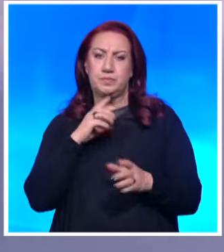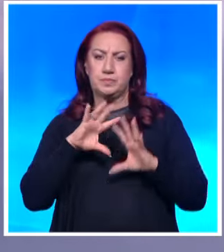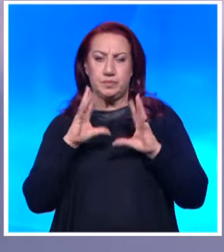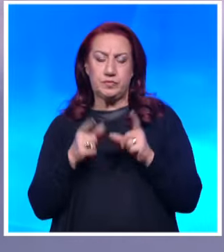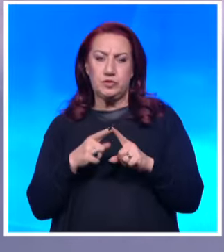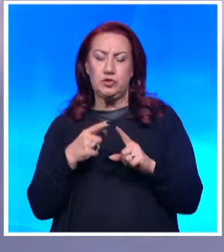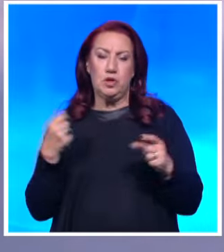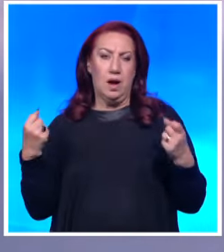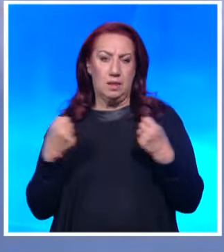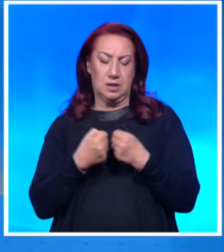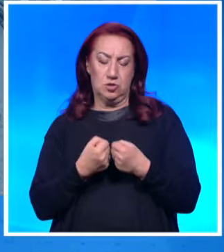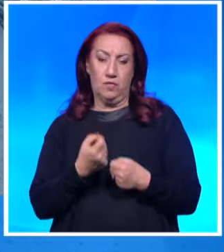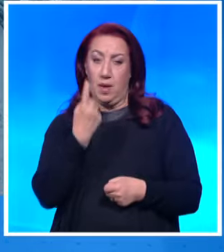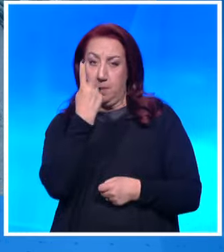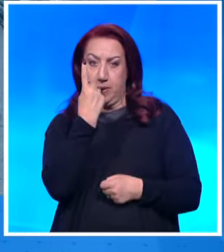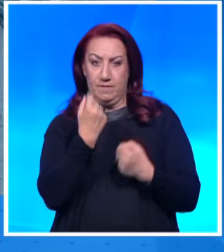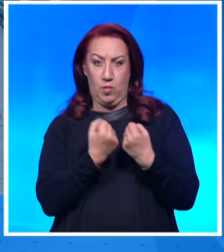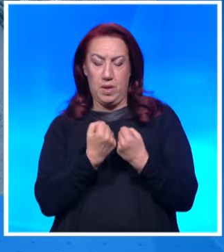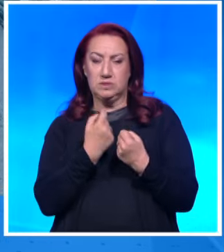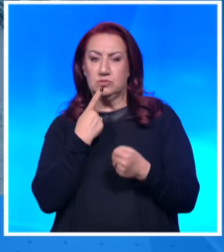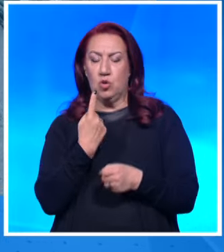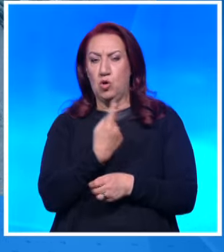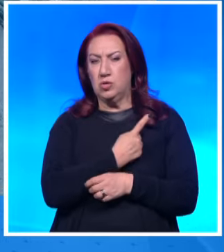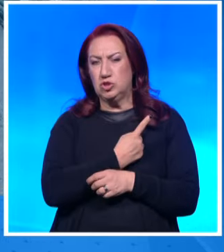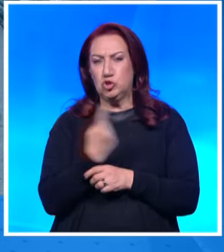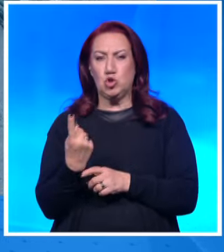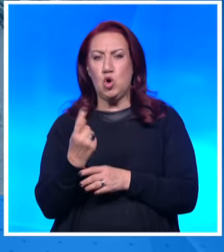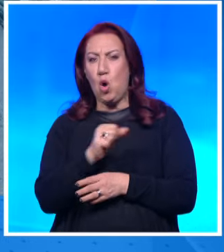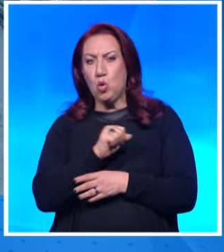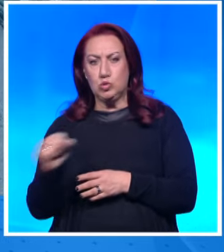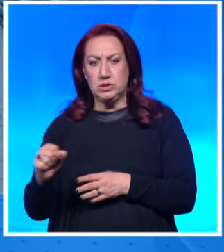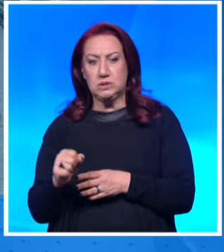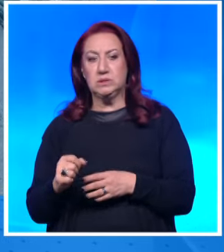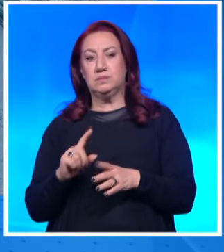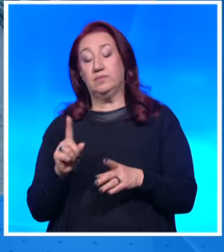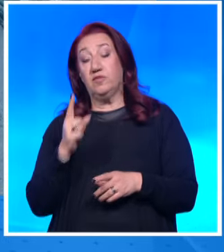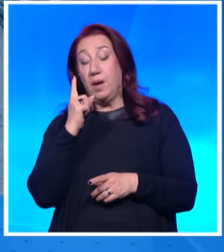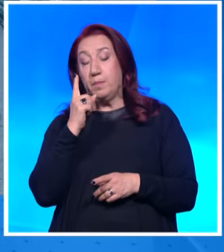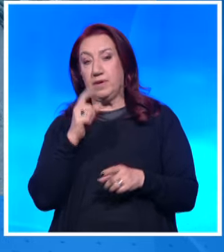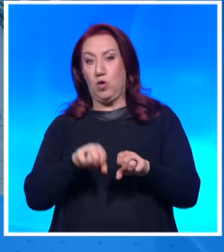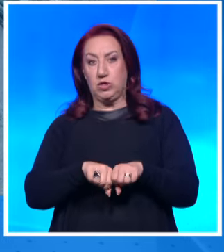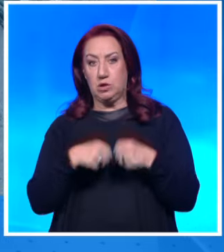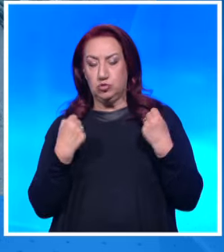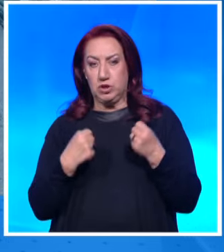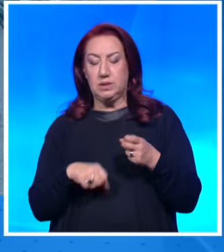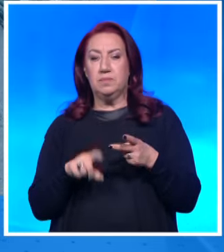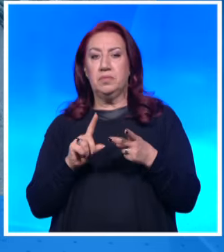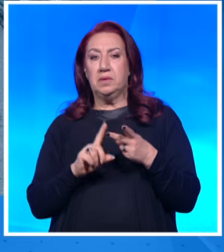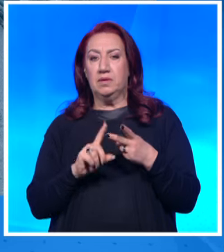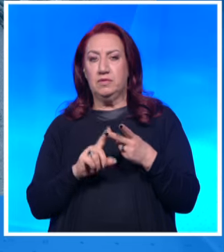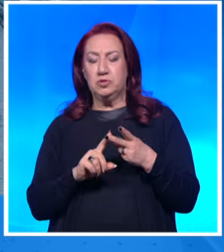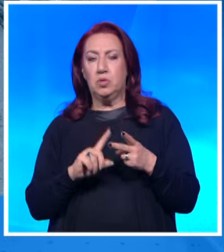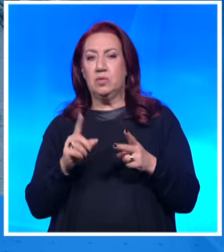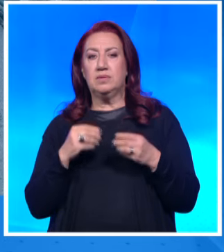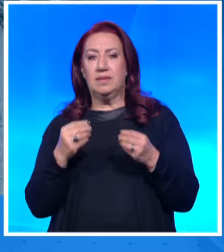и наистина скоростта е начални позиции като нарушение, несъобразената скорост е водеща, след това е неосигуряване на